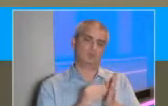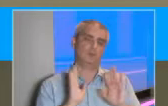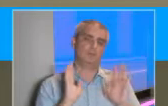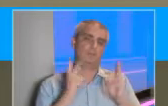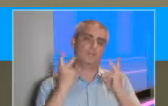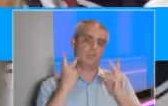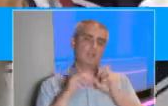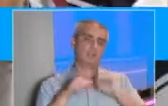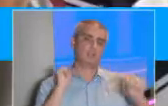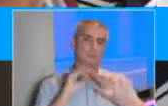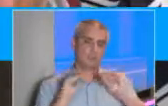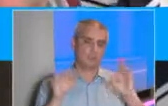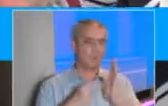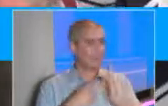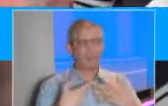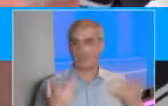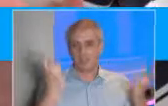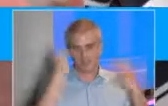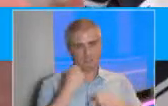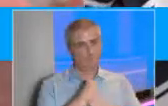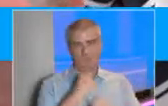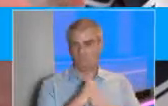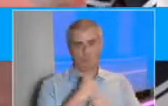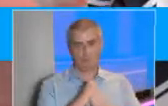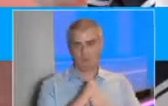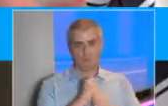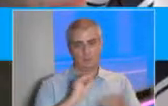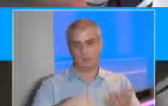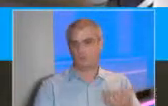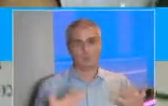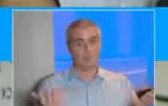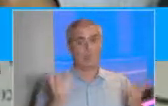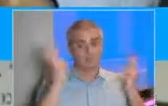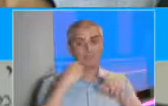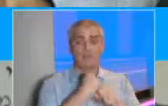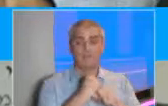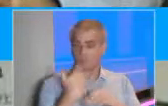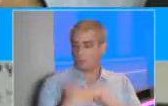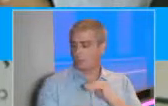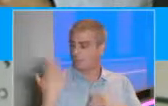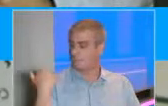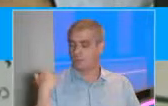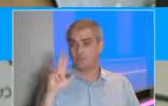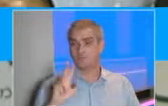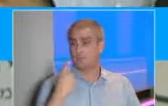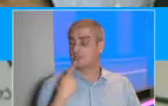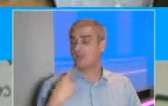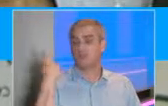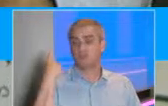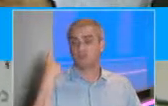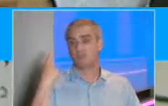בעיקר בהסתדרות המורים, כי להם אין הסכם עבודה חתום, ההסכם עבודה שלהם נגמר כבר במרץ לפני